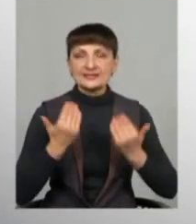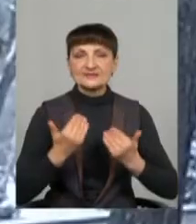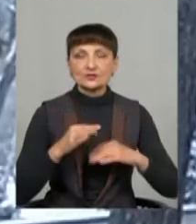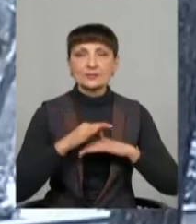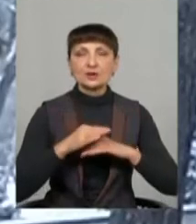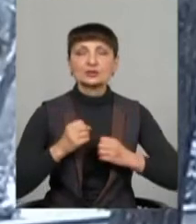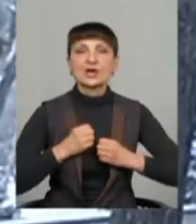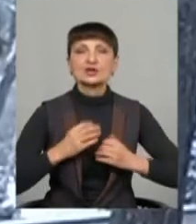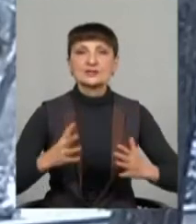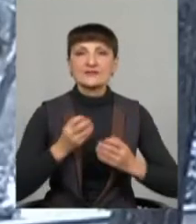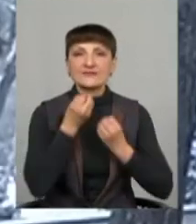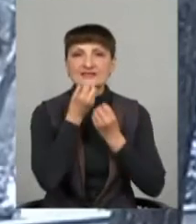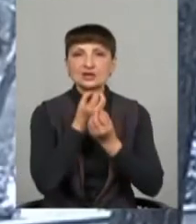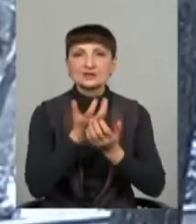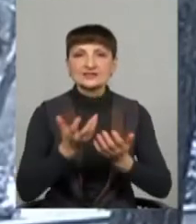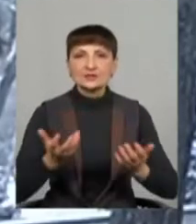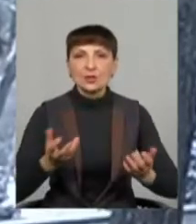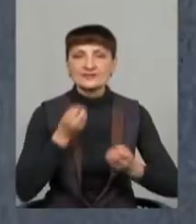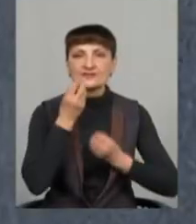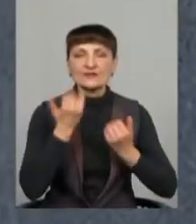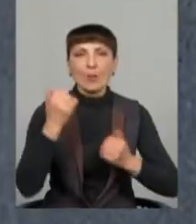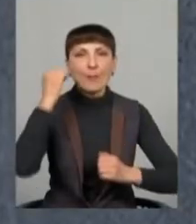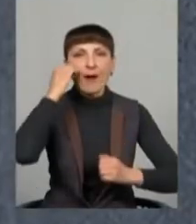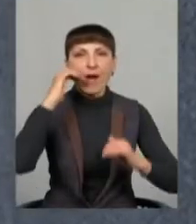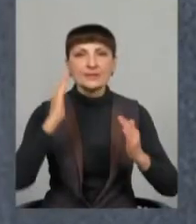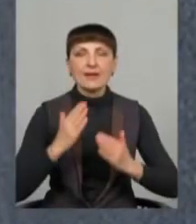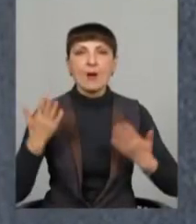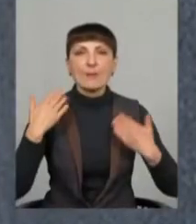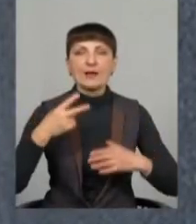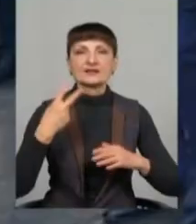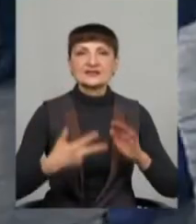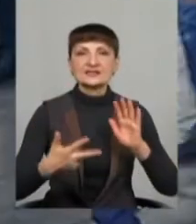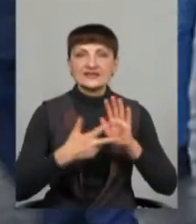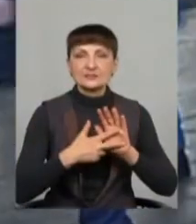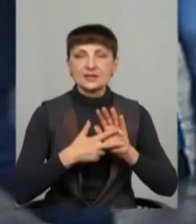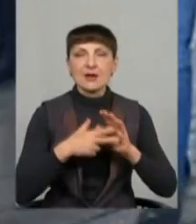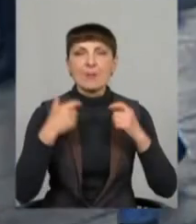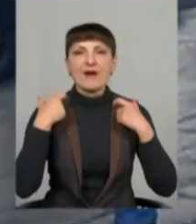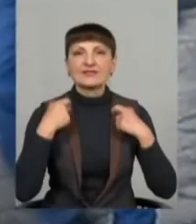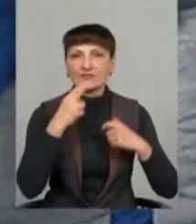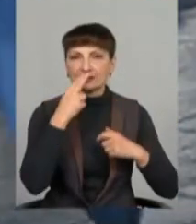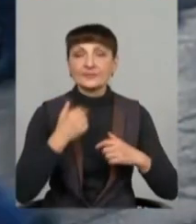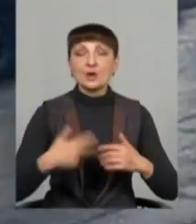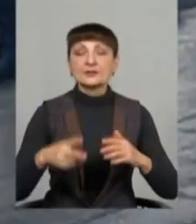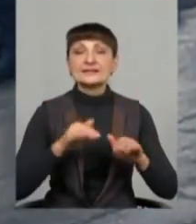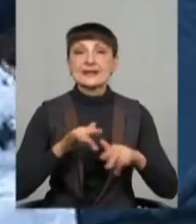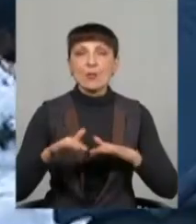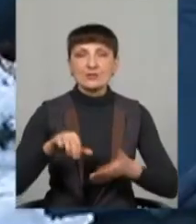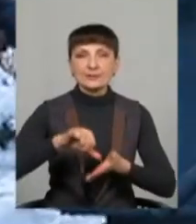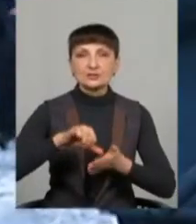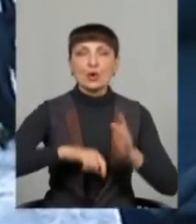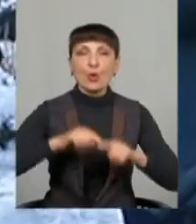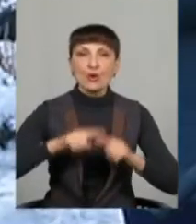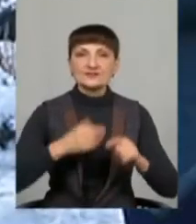прошло торжественное возложение венков и цветов у его памятника в парке 28 панфиловцев. На церемонии присутствовали